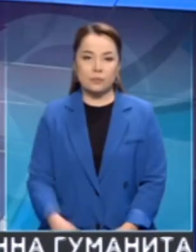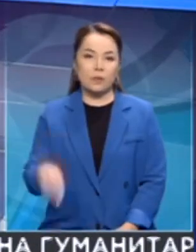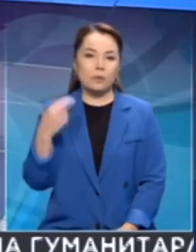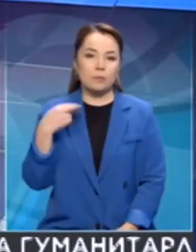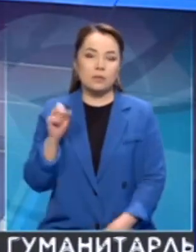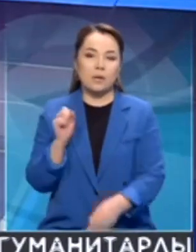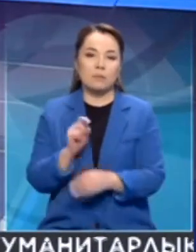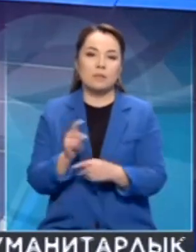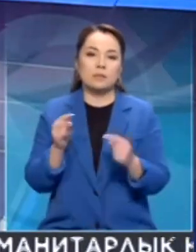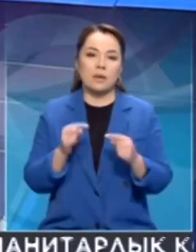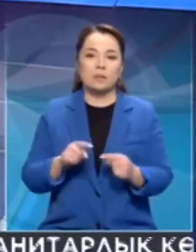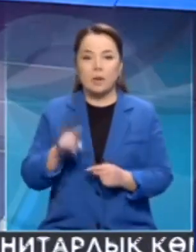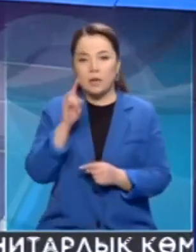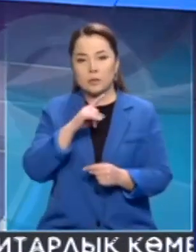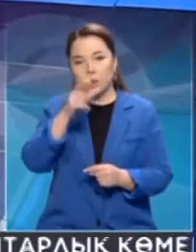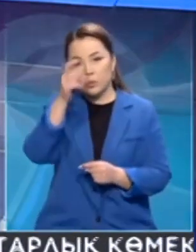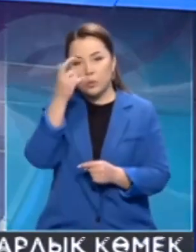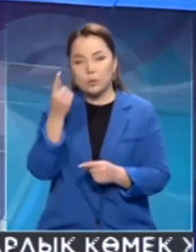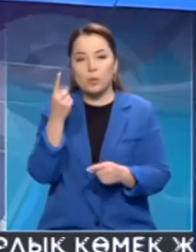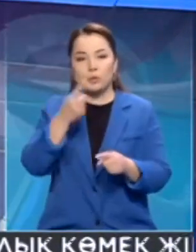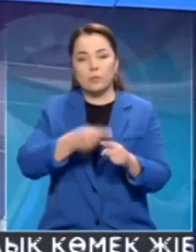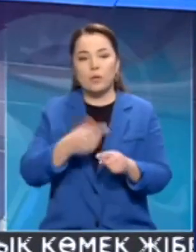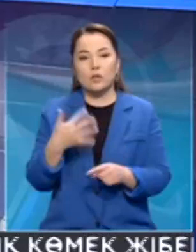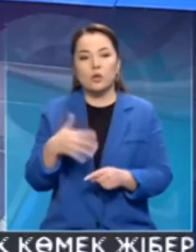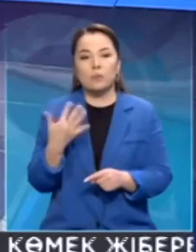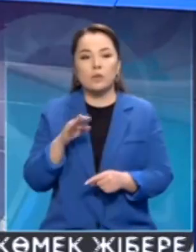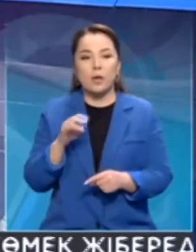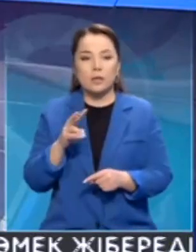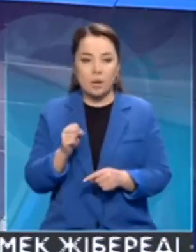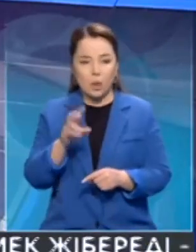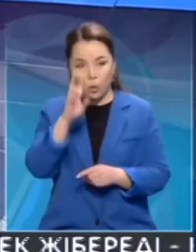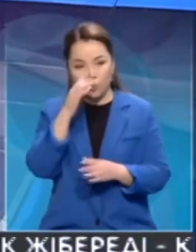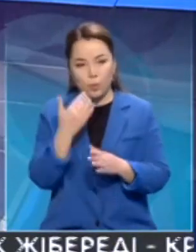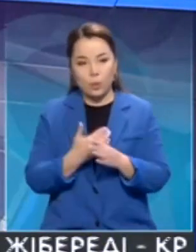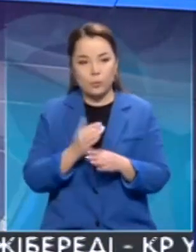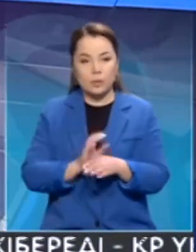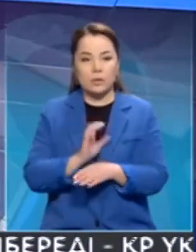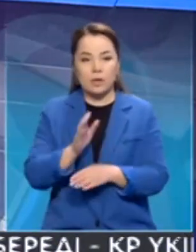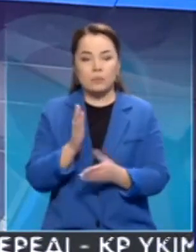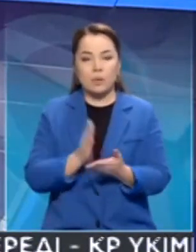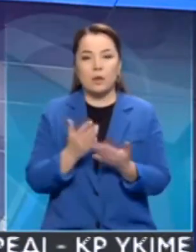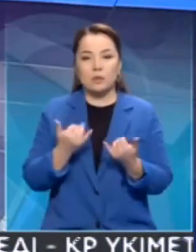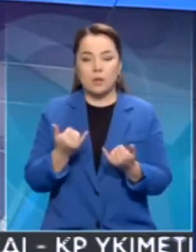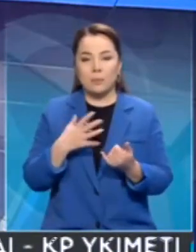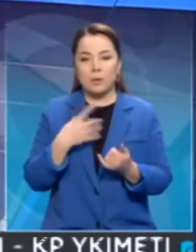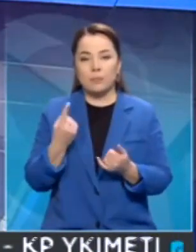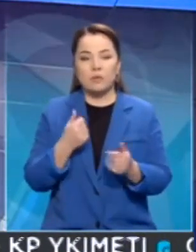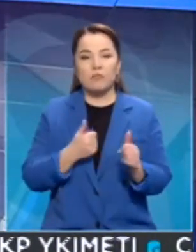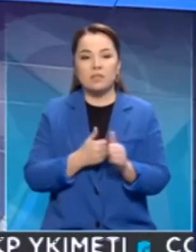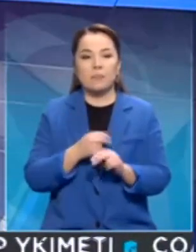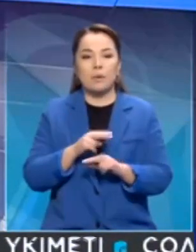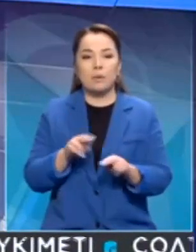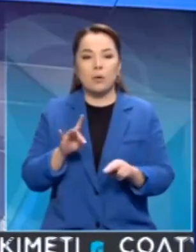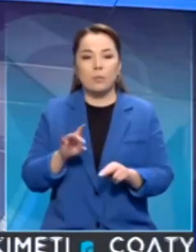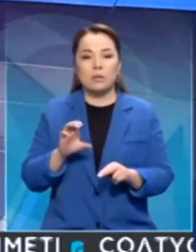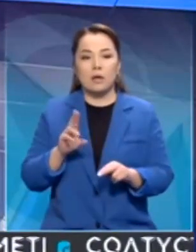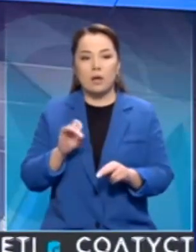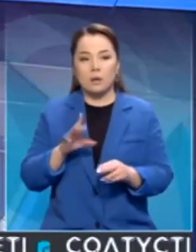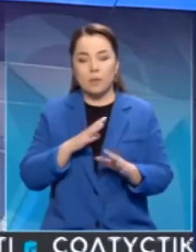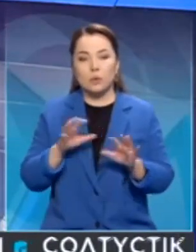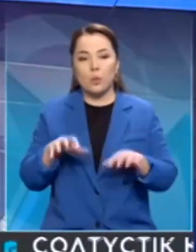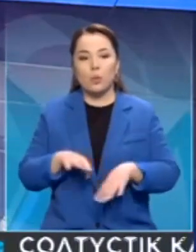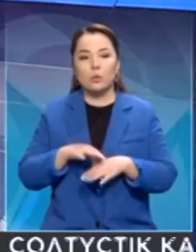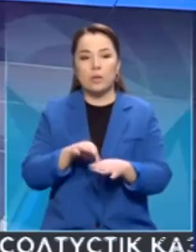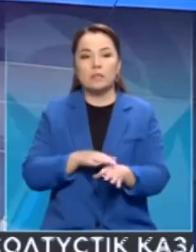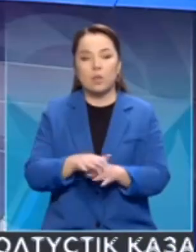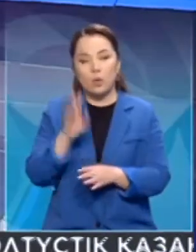Президент тапсырмасына сай, Қазақстан Түркияға қосымша 55 тонна гуманитарлық көмек жөнелтеді. Бұл туралы бірінші вице-премьер Роман Склярдың төрағалығымен